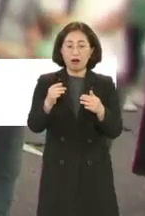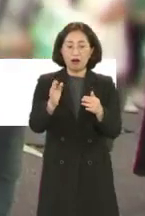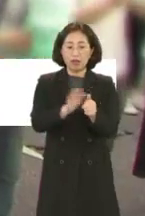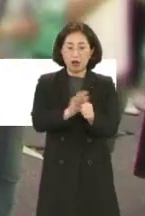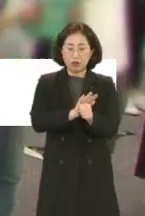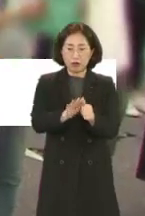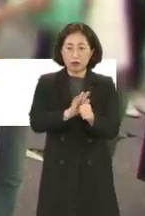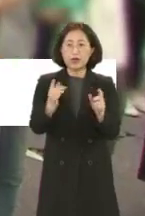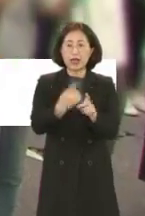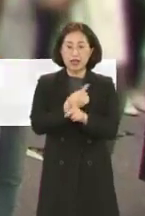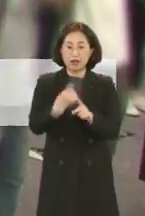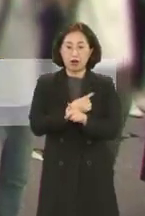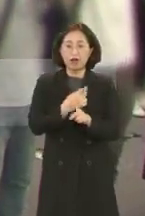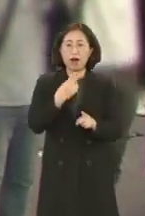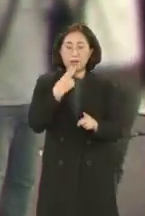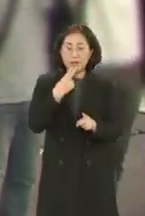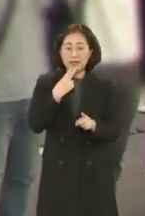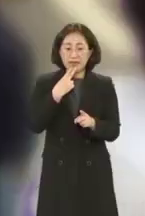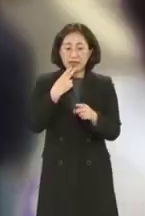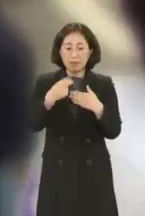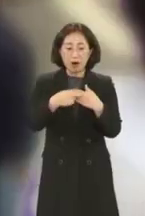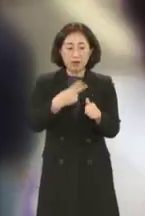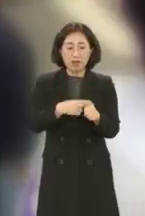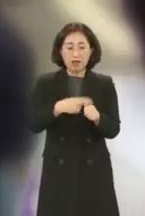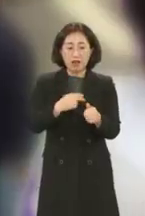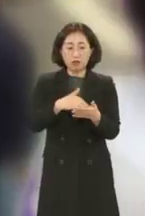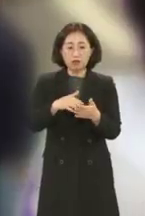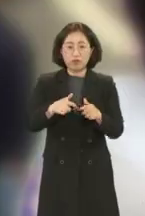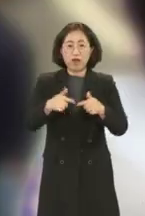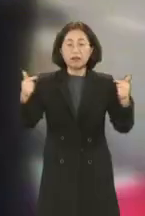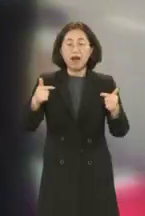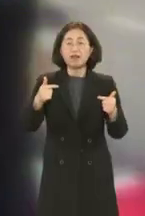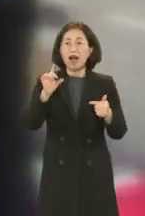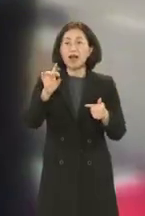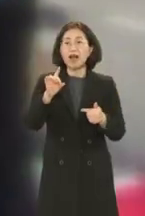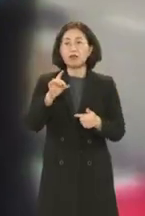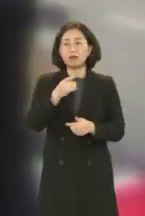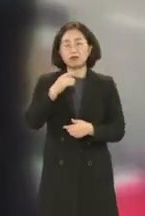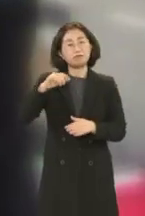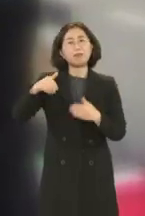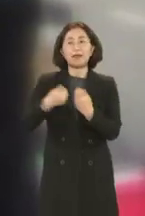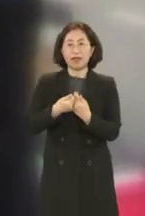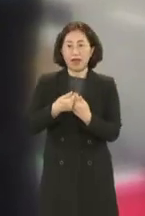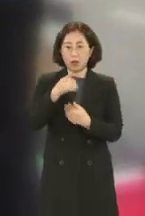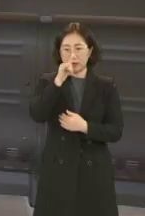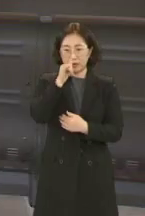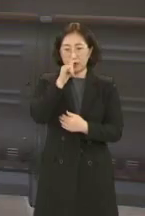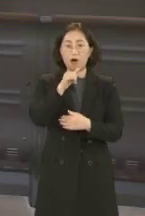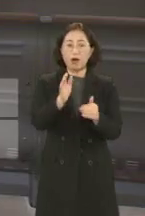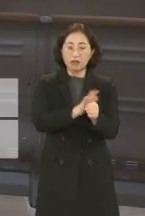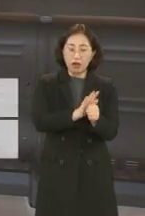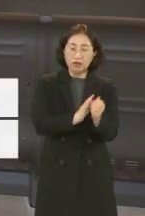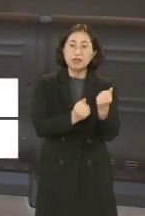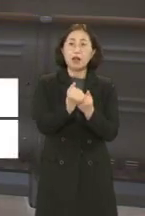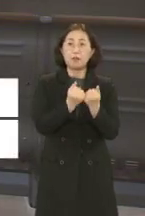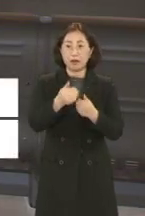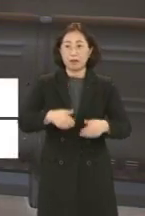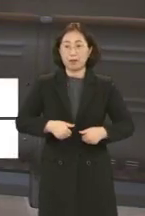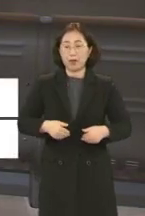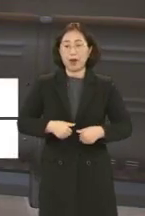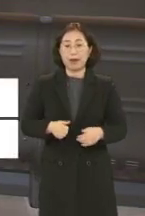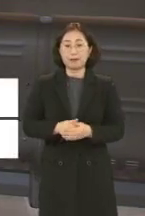의료 시스템 개선 없이 의대 정원만 확대하는 것은 반대하고 있어 의료계 설득도 과제입니다.